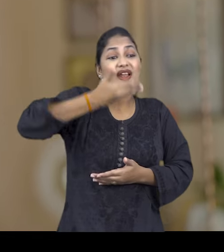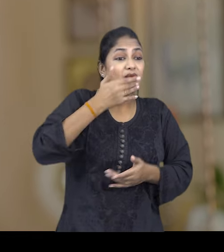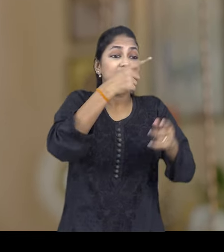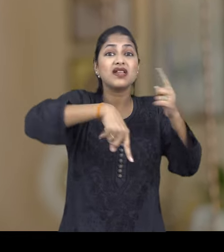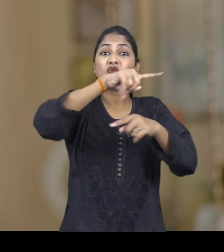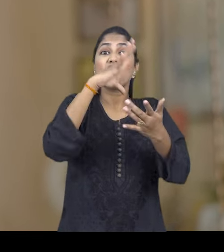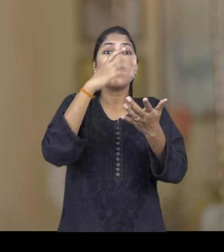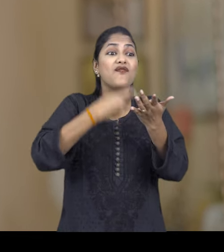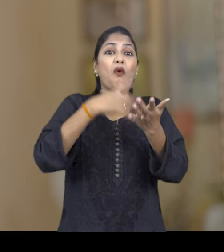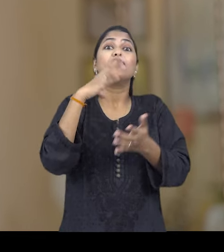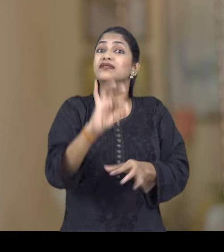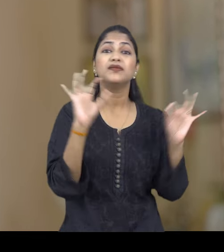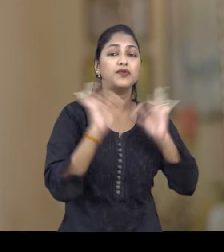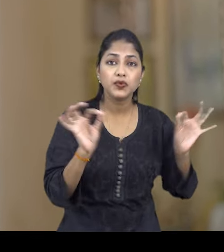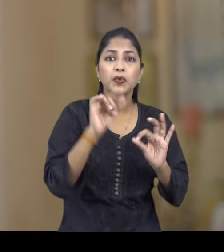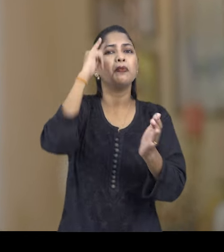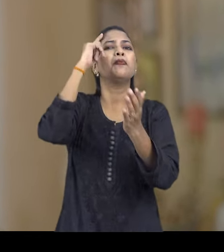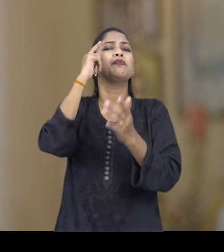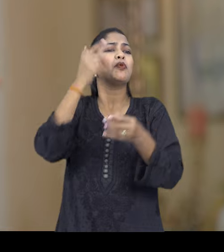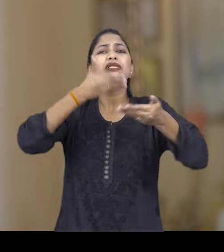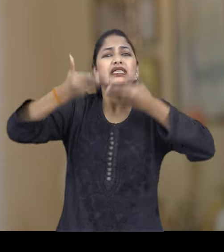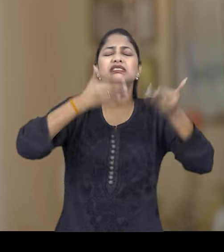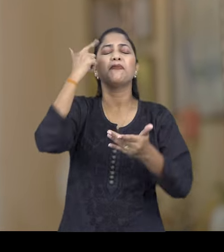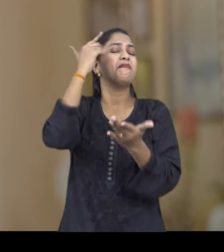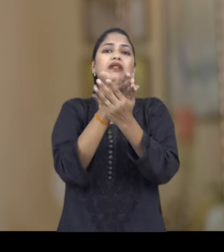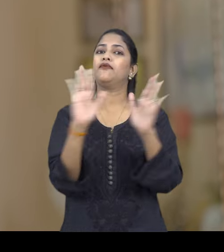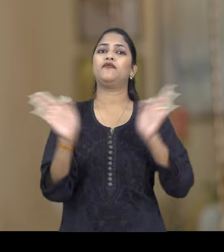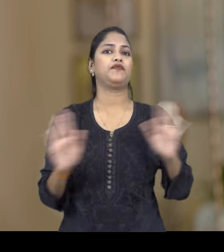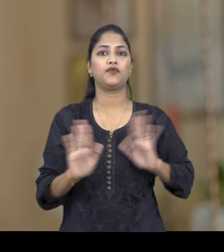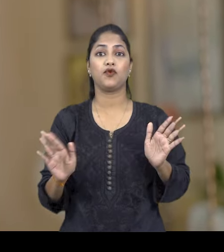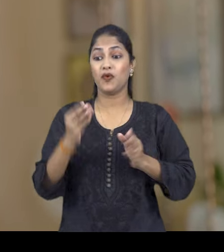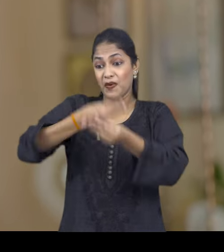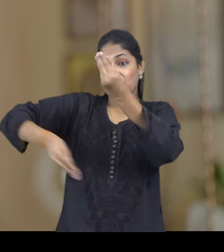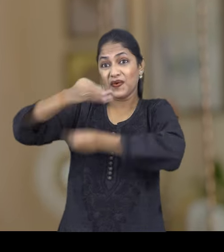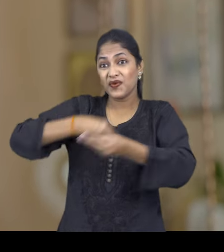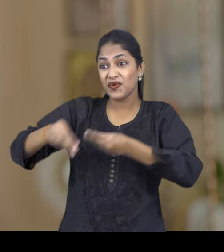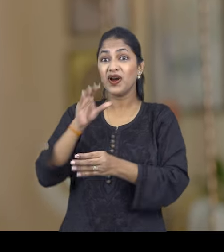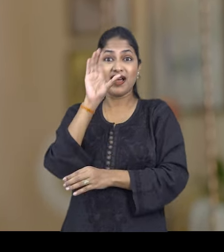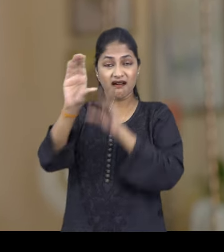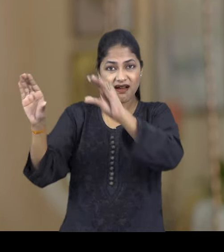અનરજિસ્ટર્ડ એડવાઇઝર્સ કે તેમના એનાલિસિસ ટિપ્સ પર બિલકુલ ભરોસો ના કરો. ટ્રેડિંગ કરતા